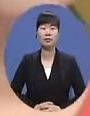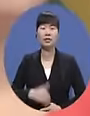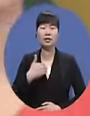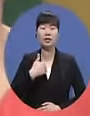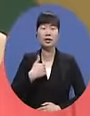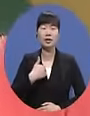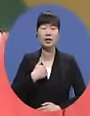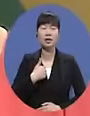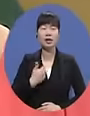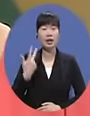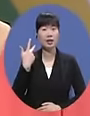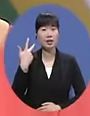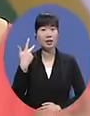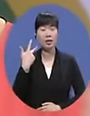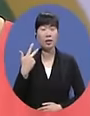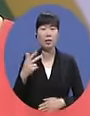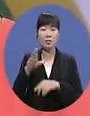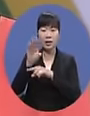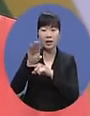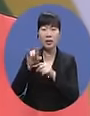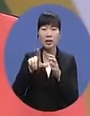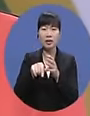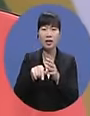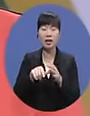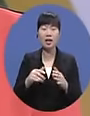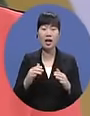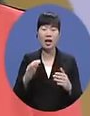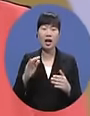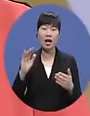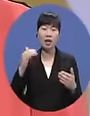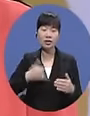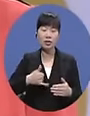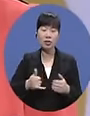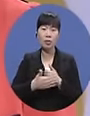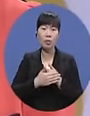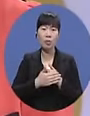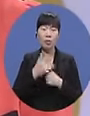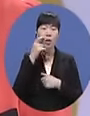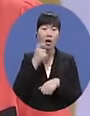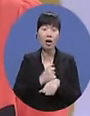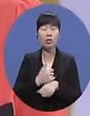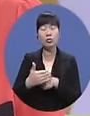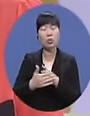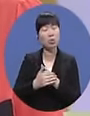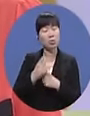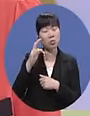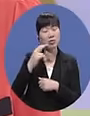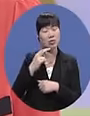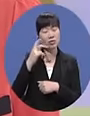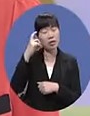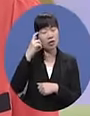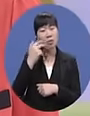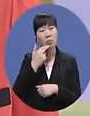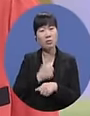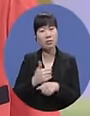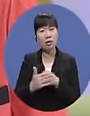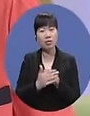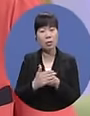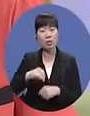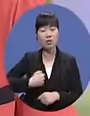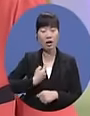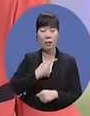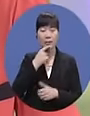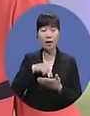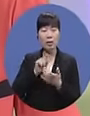그러니까 저희가 그 지난주에 방송 나갈 때 아이들이 왜 도움을 청하지 못하느냐. 별로 도움이 될 것 같지 않아서 그냥 혼자 당하고 있다.